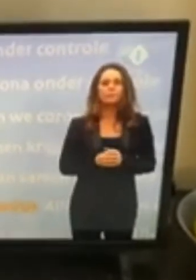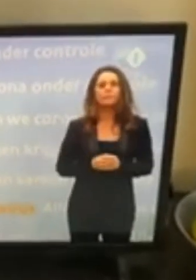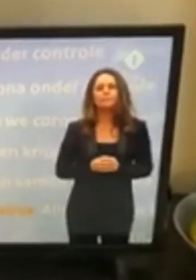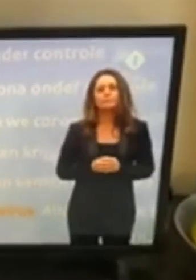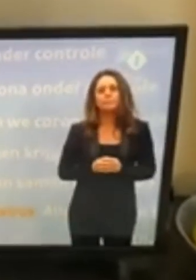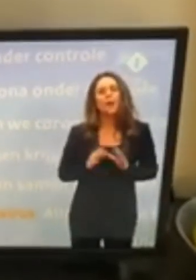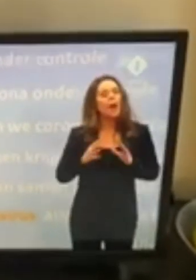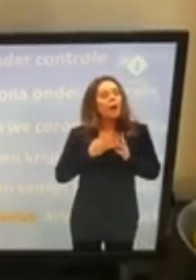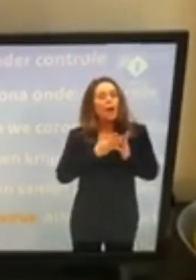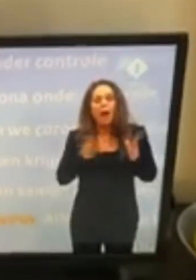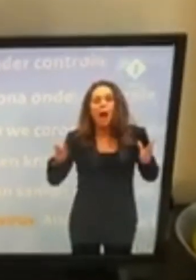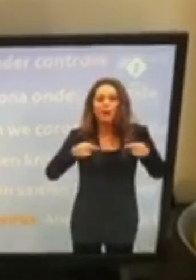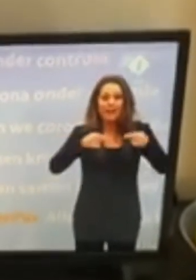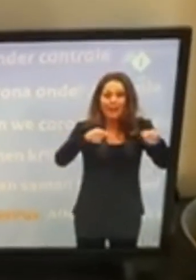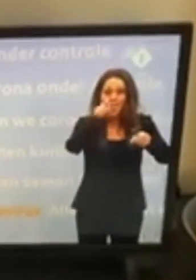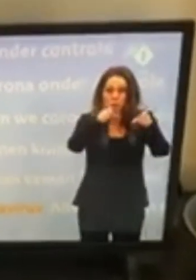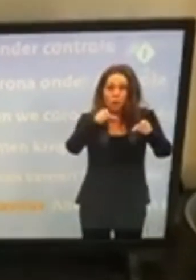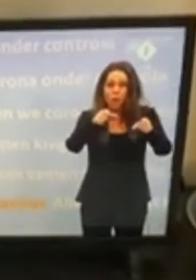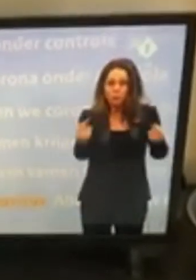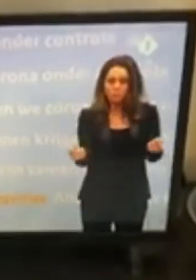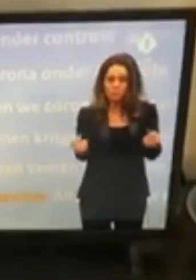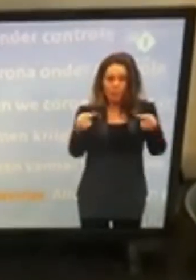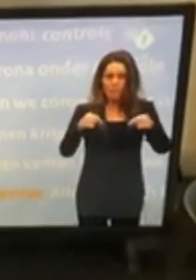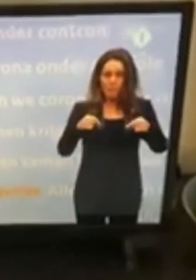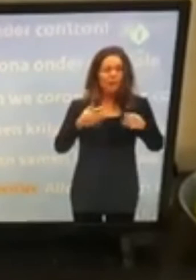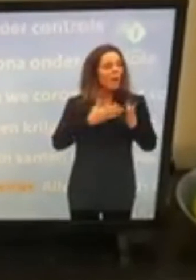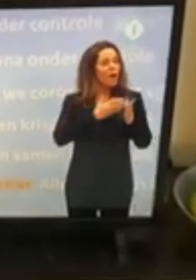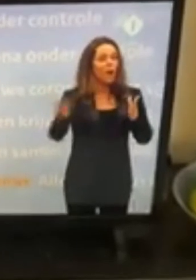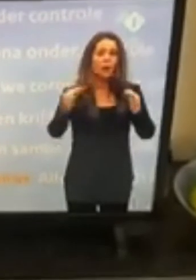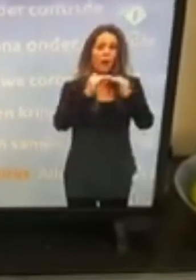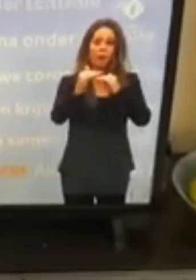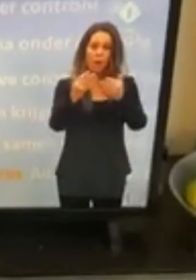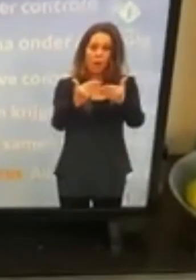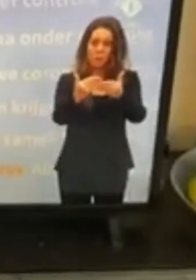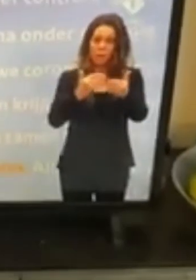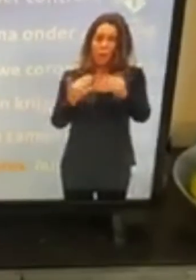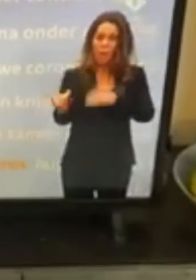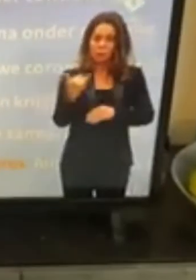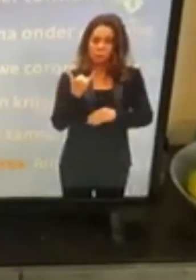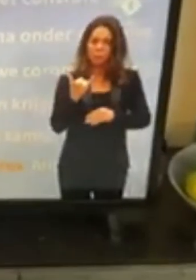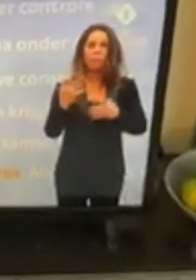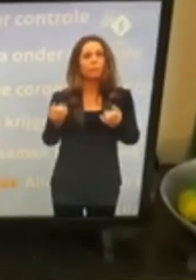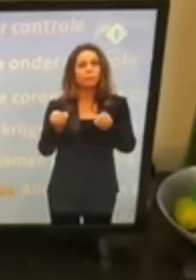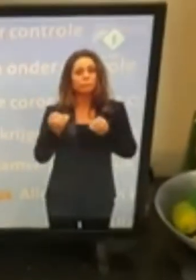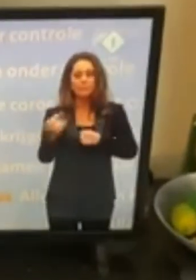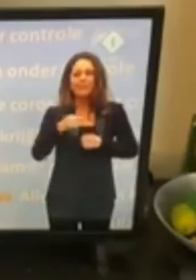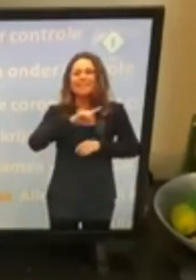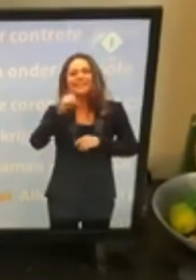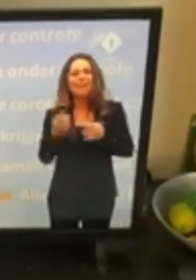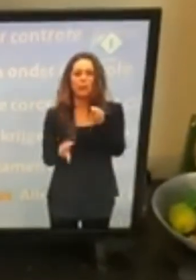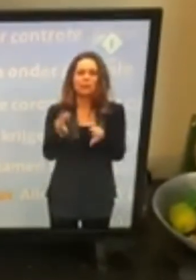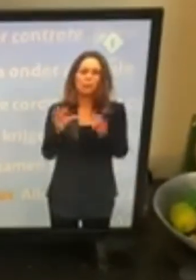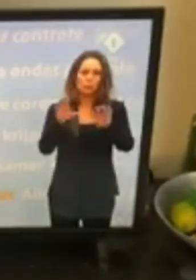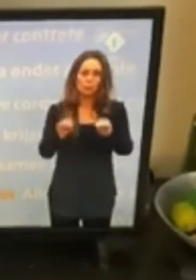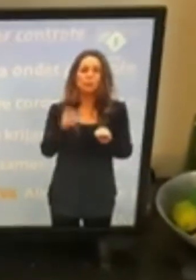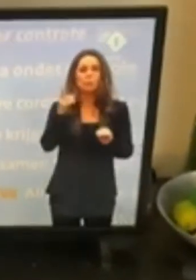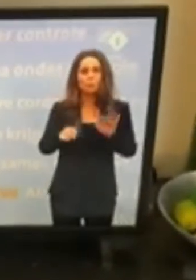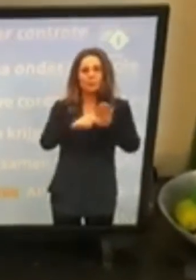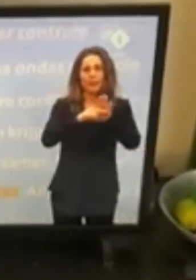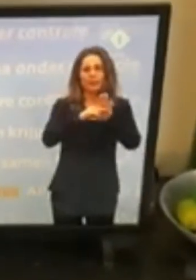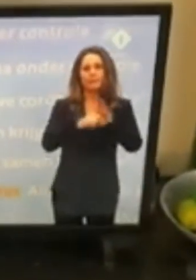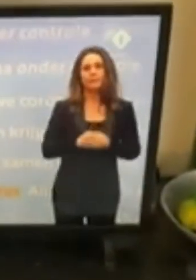uit alle landen gaan verplichten om vlak voor vertrek naar ons land ook een sneltest te doen, die uiteraard ook negatief moet